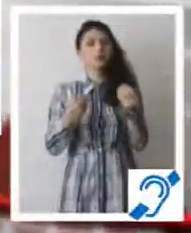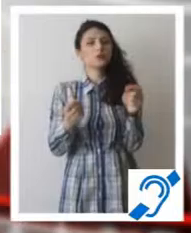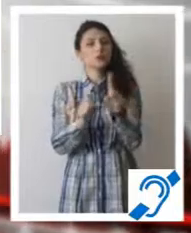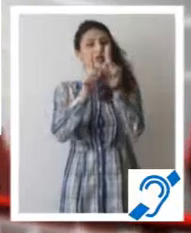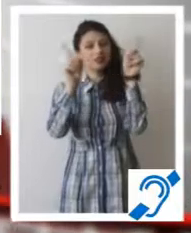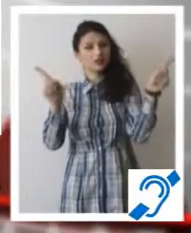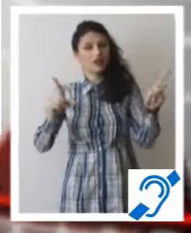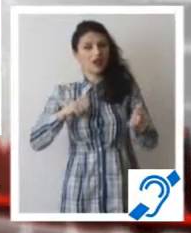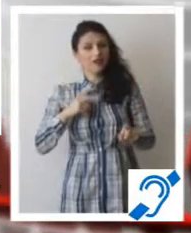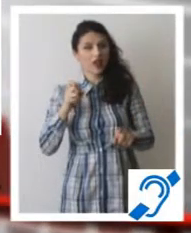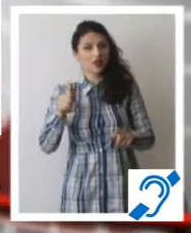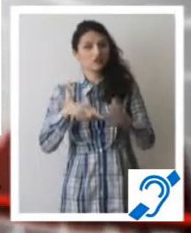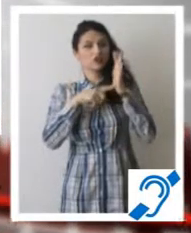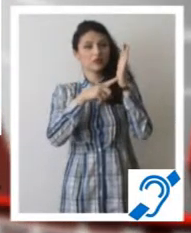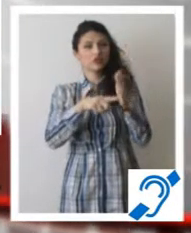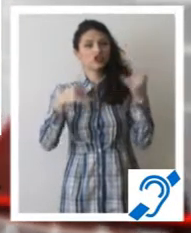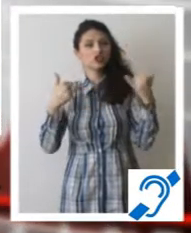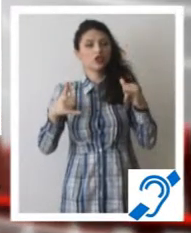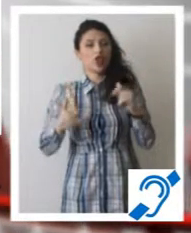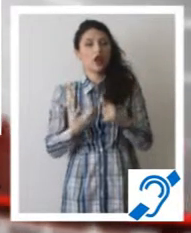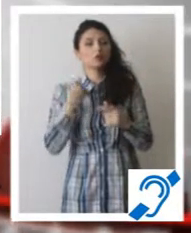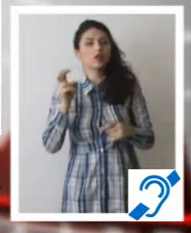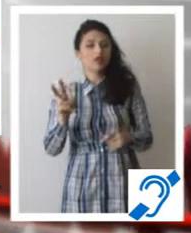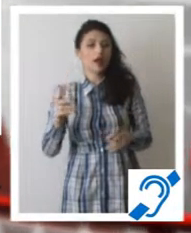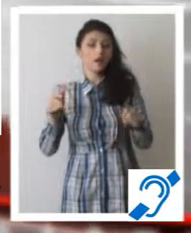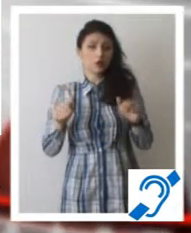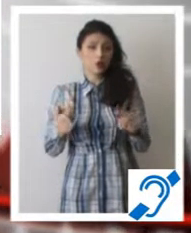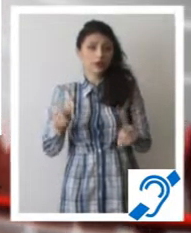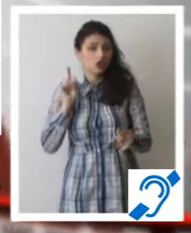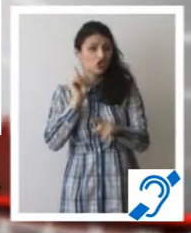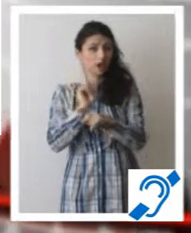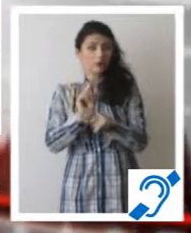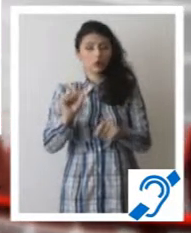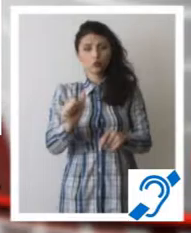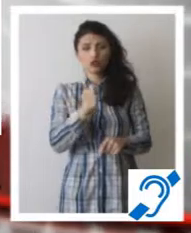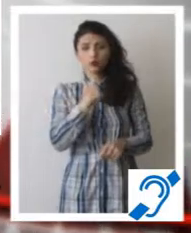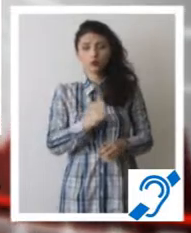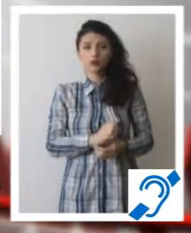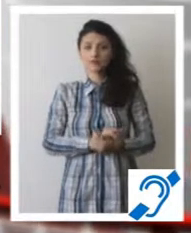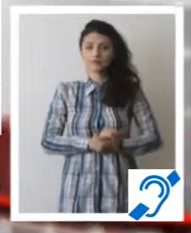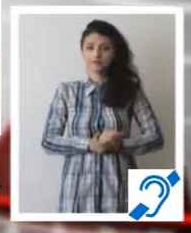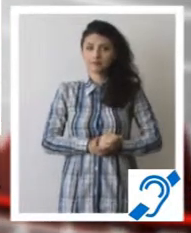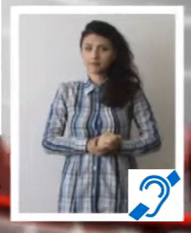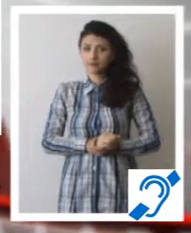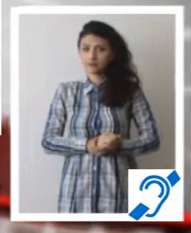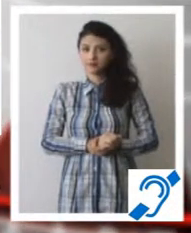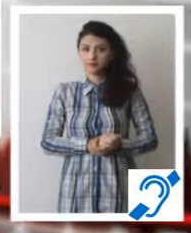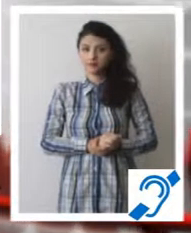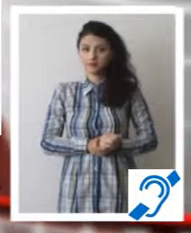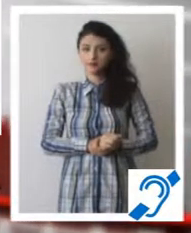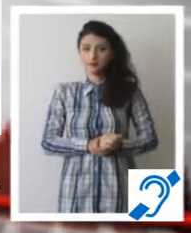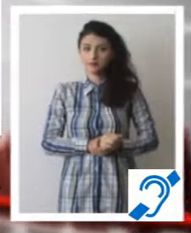Bun găsit, doamnelor și domnilor, sunt Nicoleta Preda și vă prezint jurnalul Absolut TV. Pentru început, iată care sunt principalele subiecte.